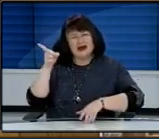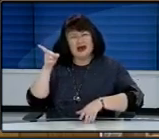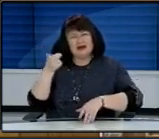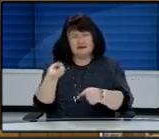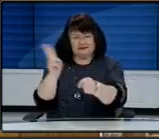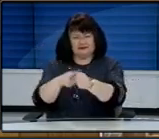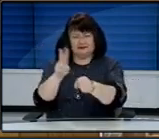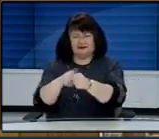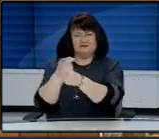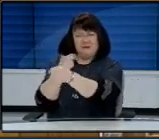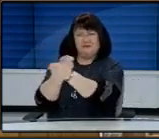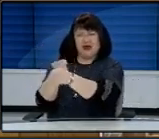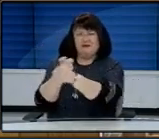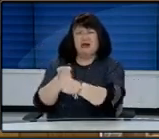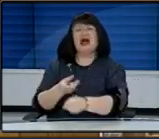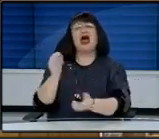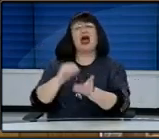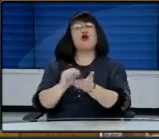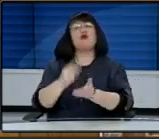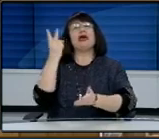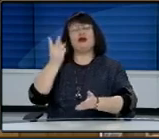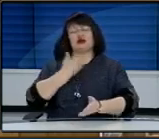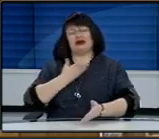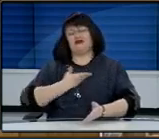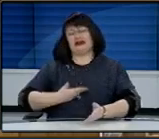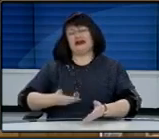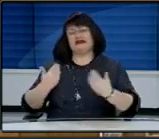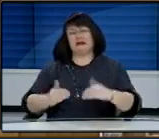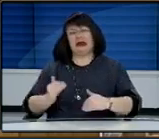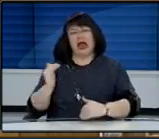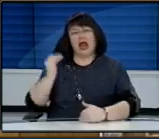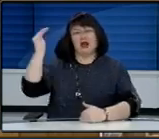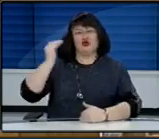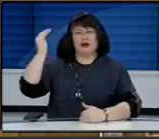τραυματίστηκαν κοντά στη γραμμή επαφής με την Ανατολική Ουκρανία.